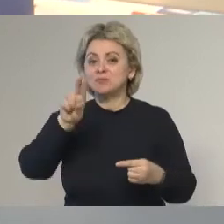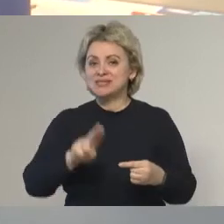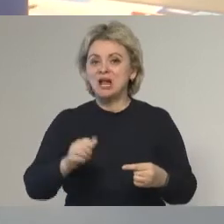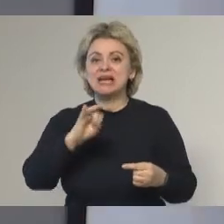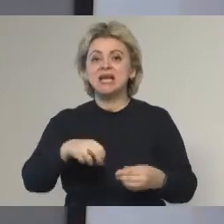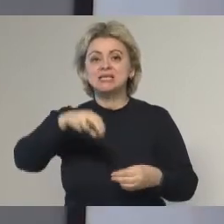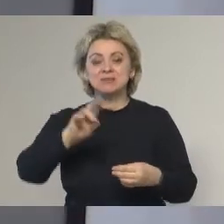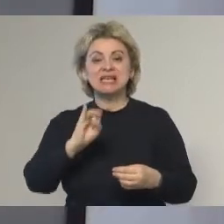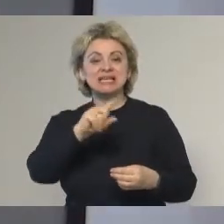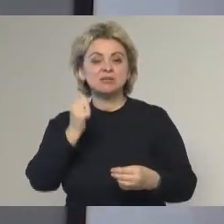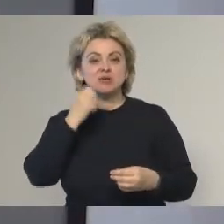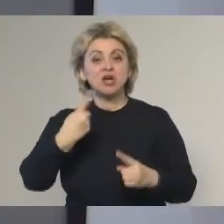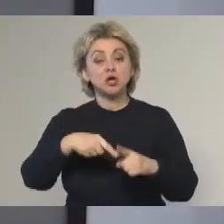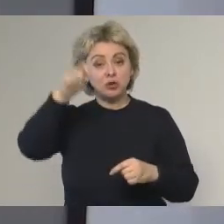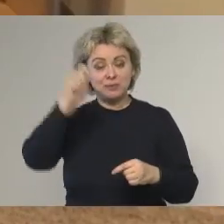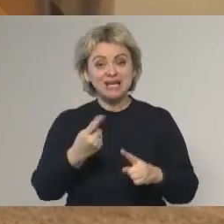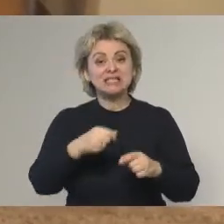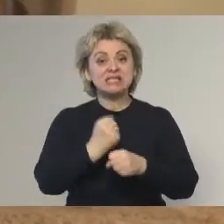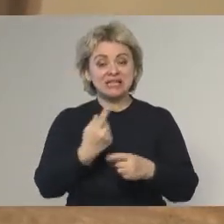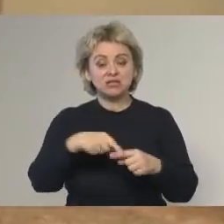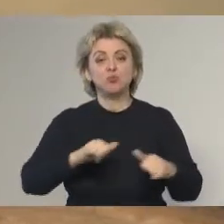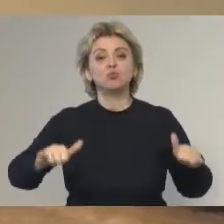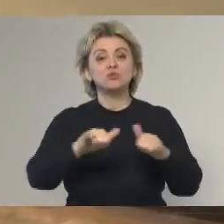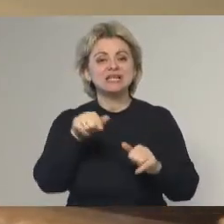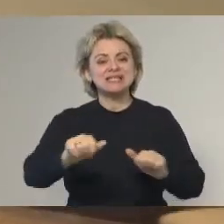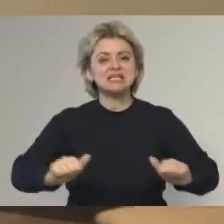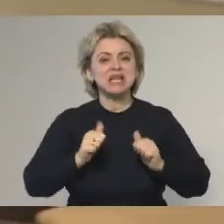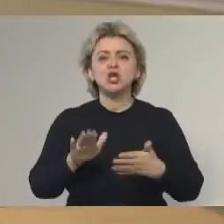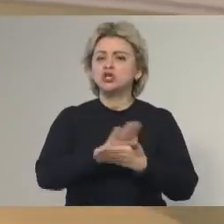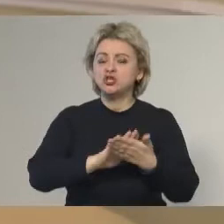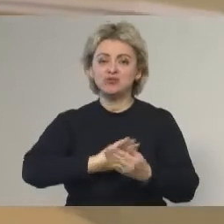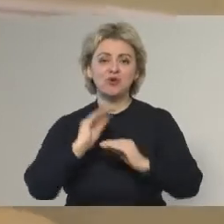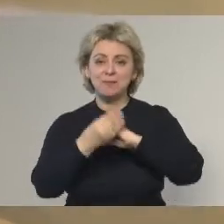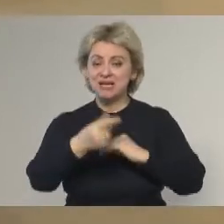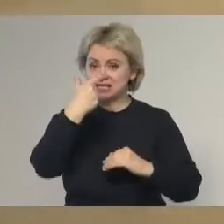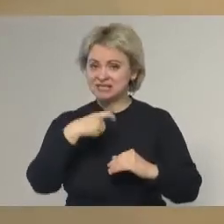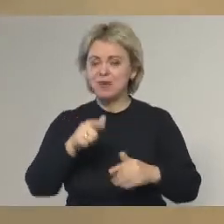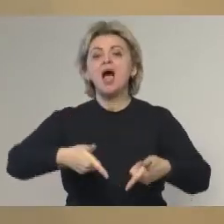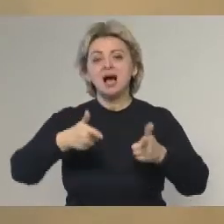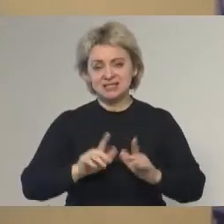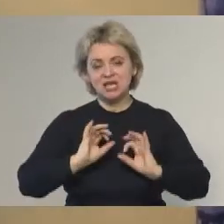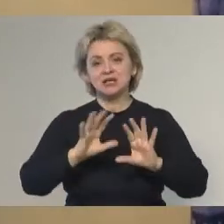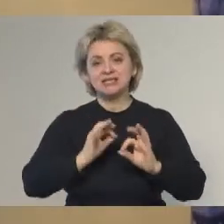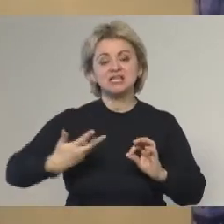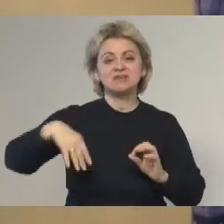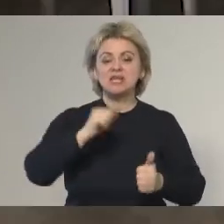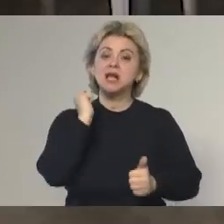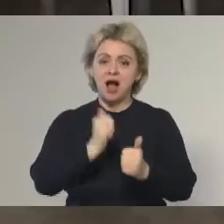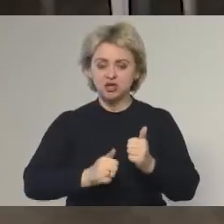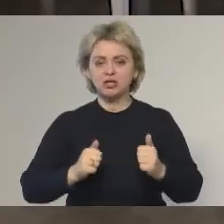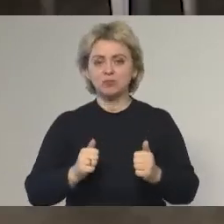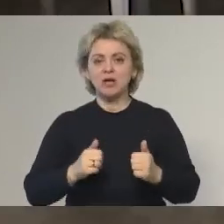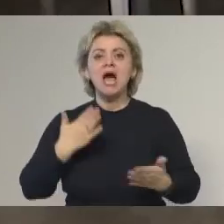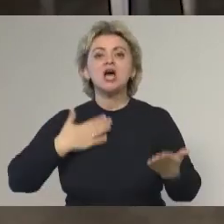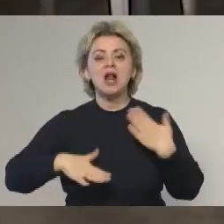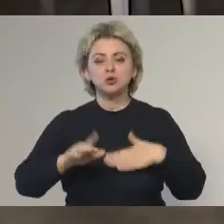Москвы, который приедет сюда делать этот музей. Поэтому здесь стараются ничего не таить в себе, а действительно рассказать всем и каждому.